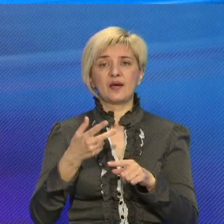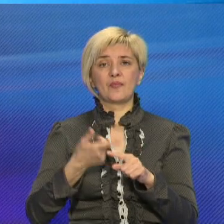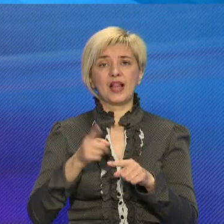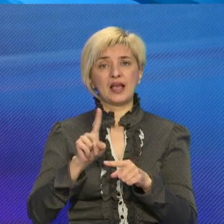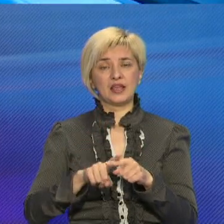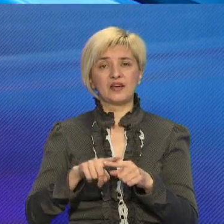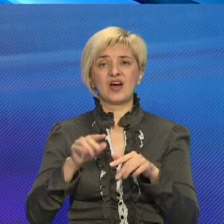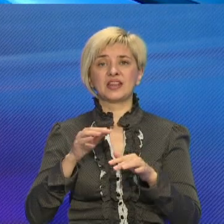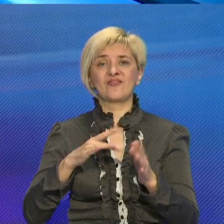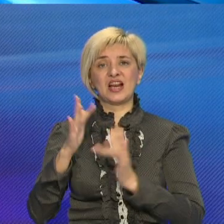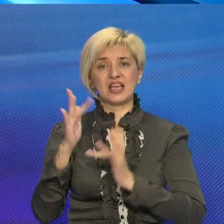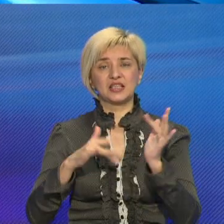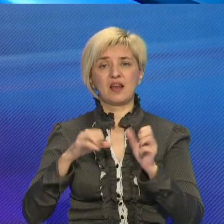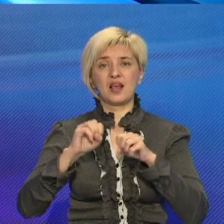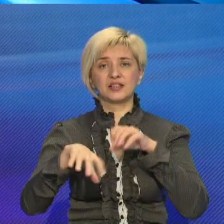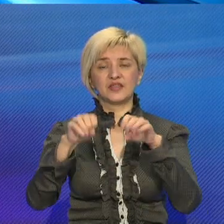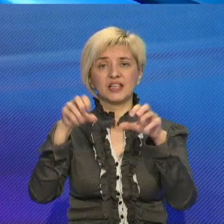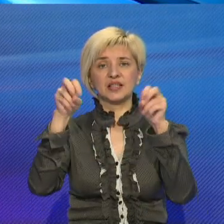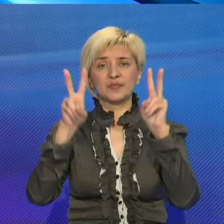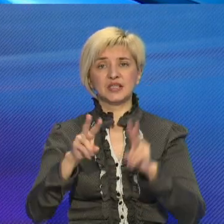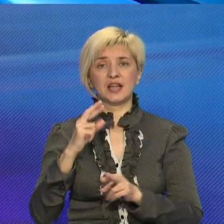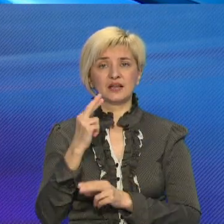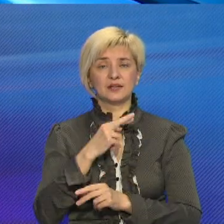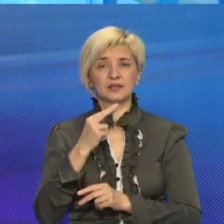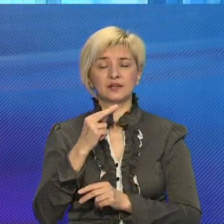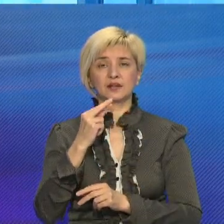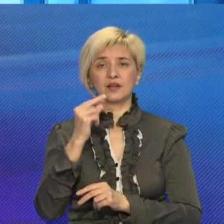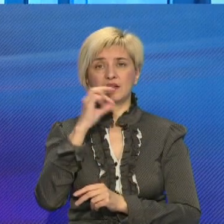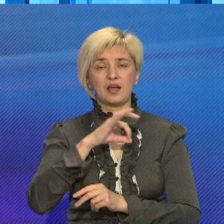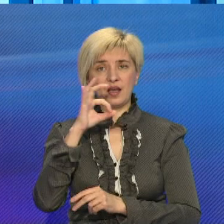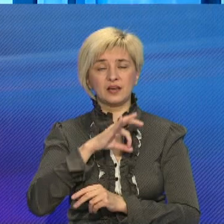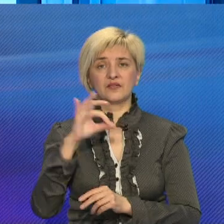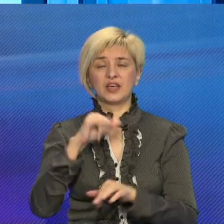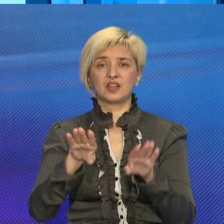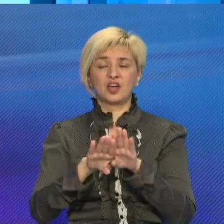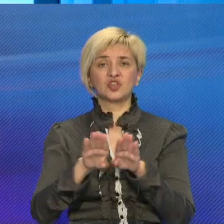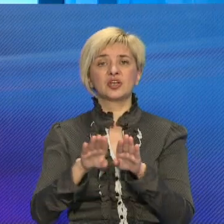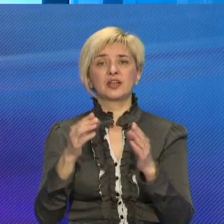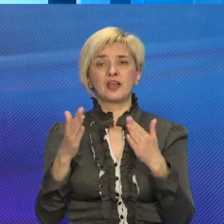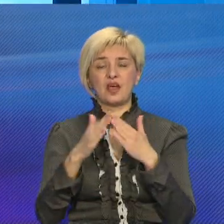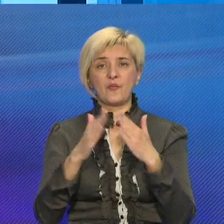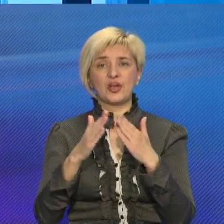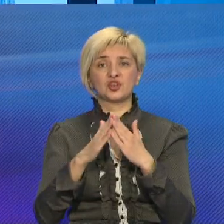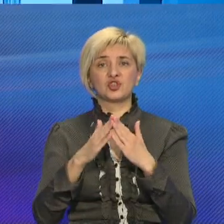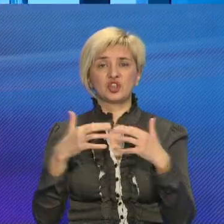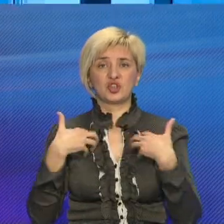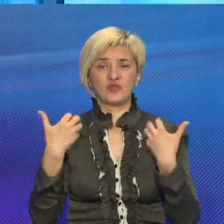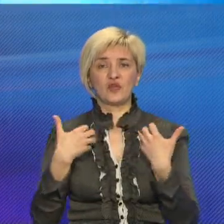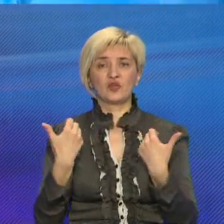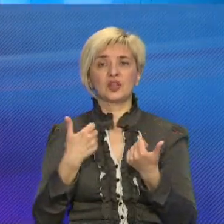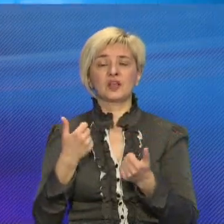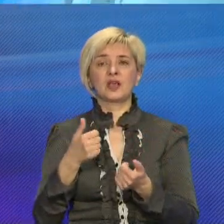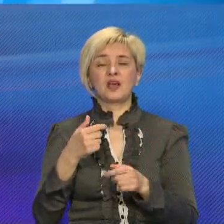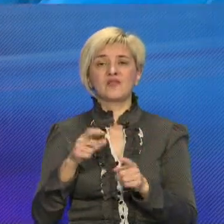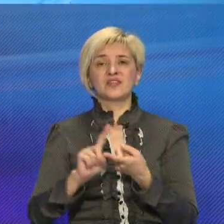спецыяльныя прынады самалётаў, так і хатніх гадаванцаў, прышэпліванне якіх адказнасць гаспадароў. У сувязі з чым ветэрынарныя